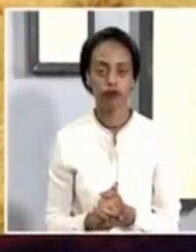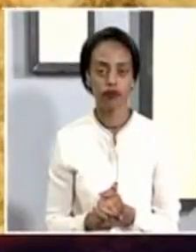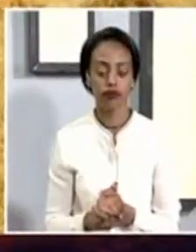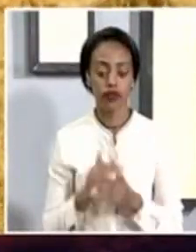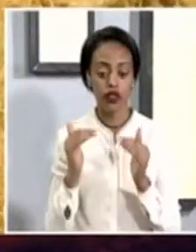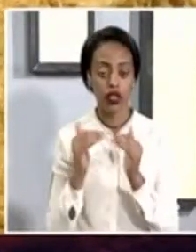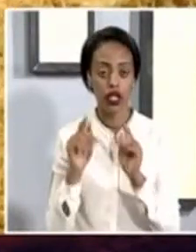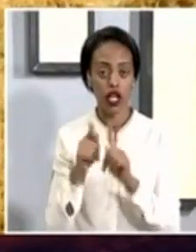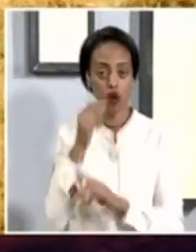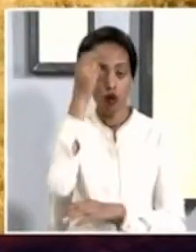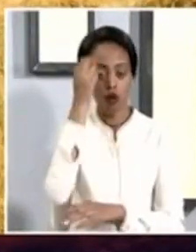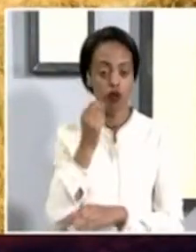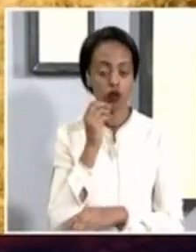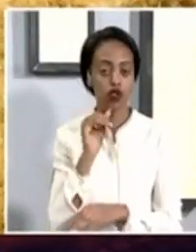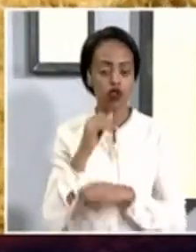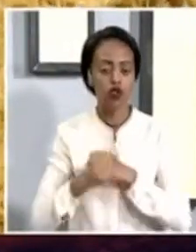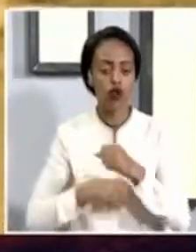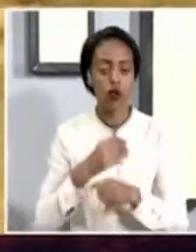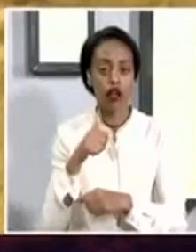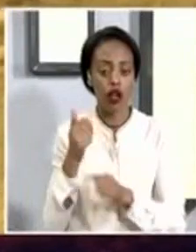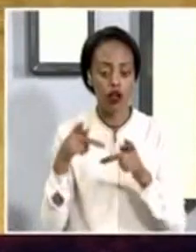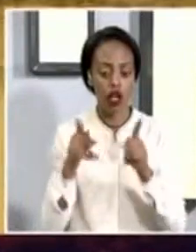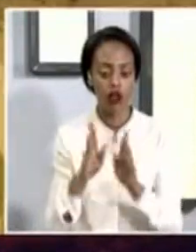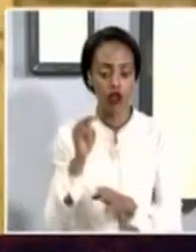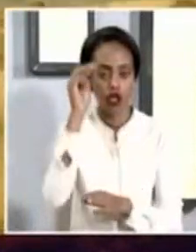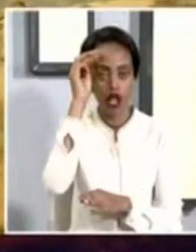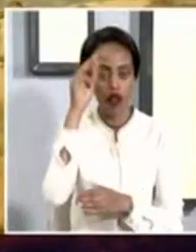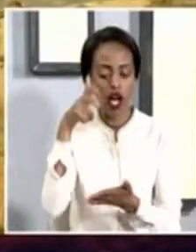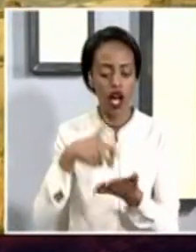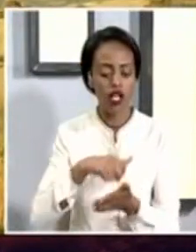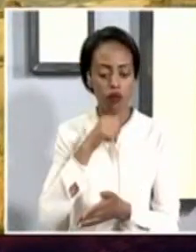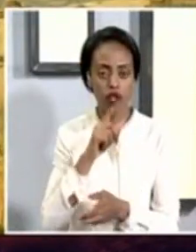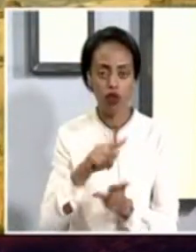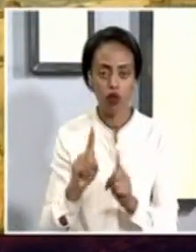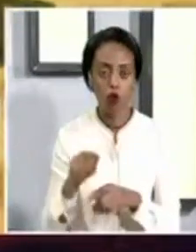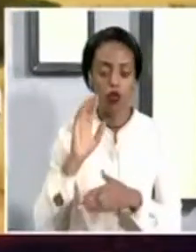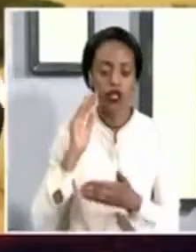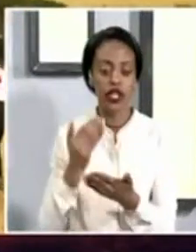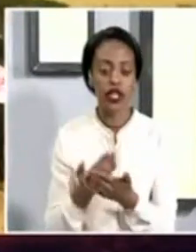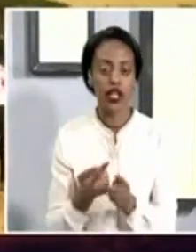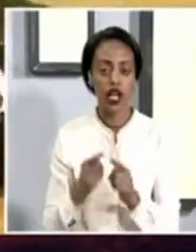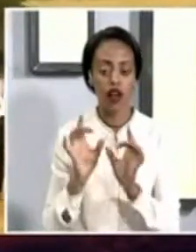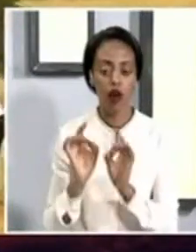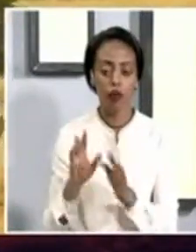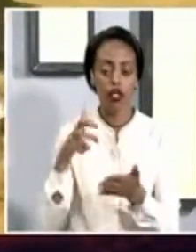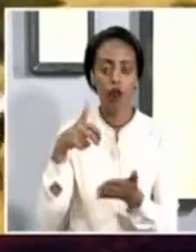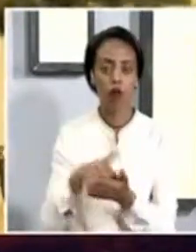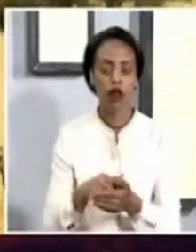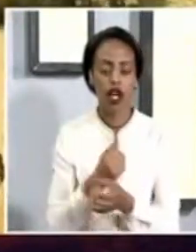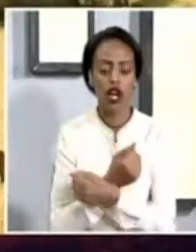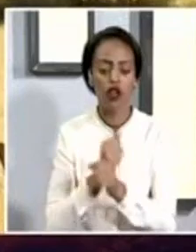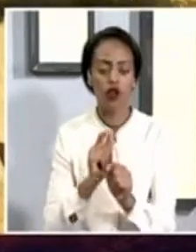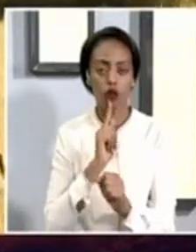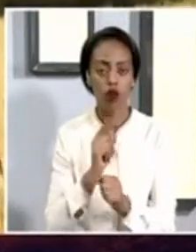لكع كم وزر وزف تجني قمز نبرو قالوا تحرسوا طبيعة أين بركخ نون دكنا كم بتأ كم بركخ الحينهم